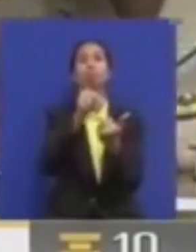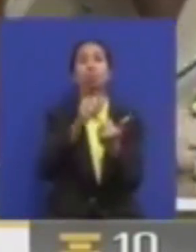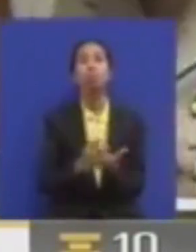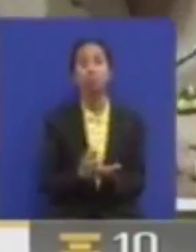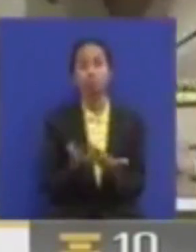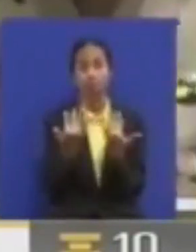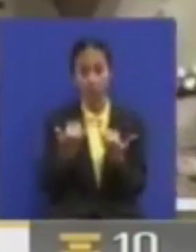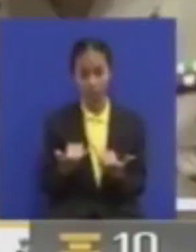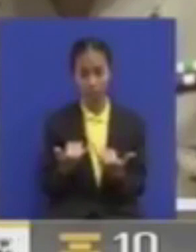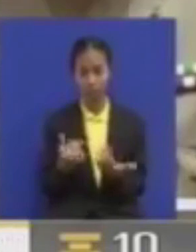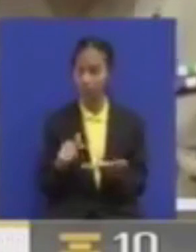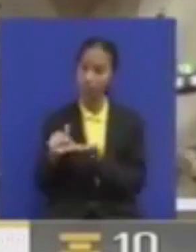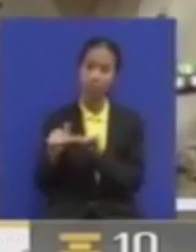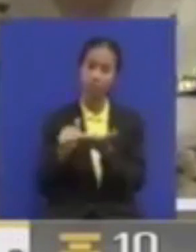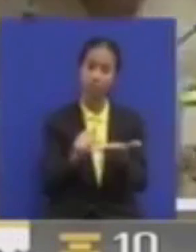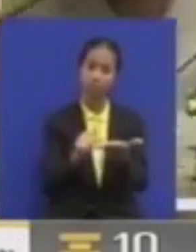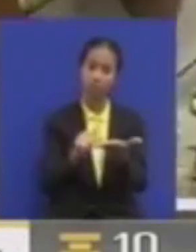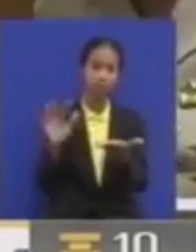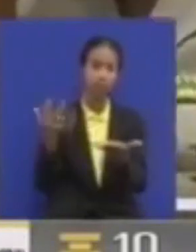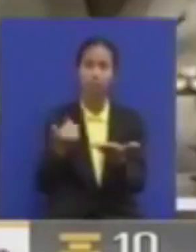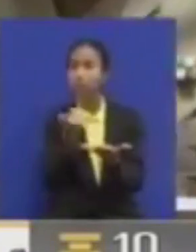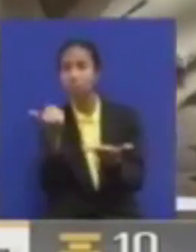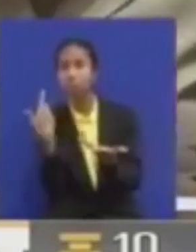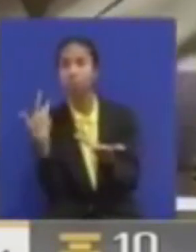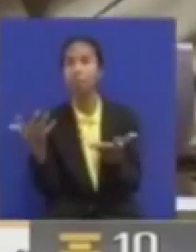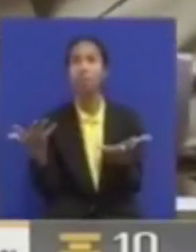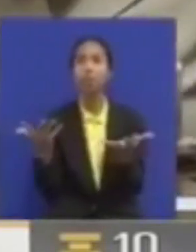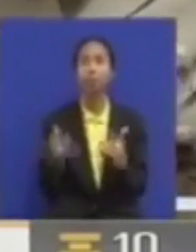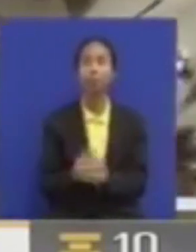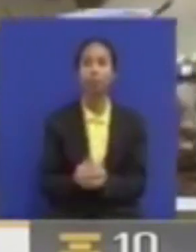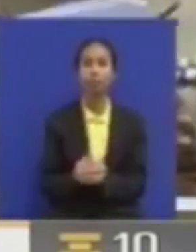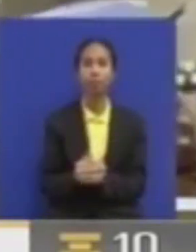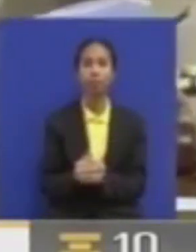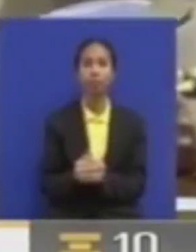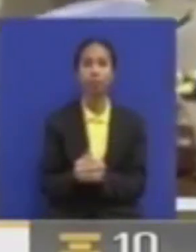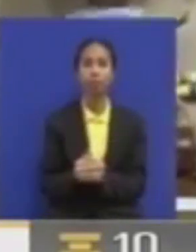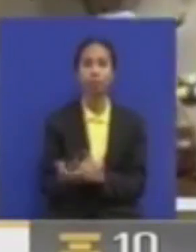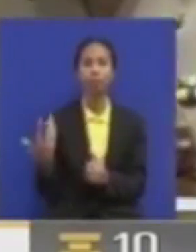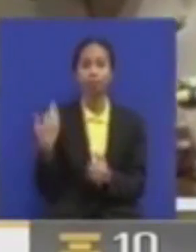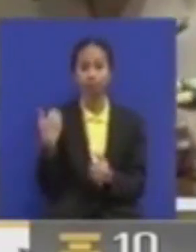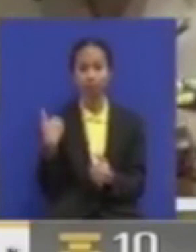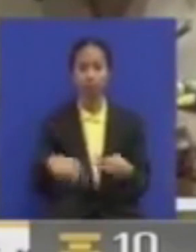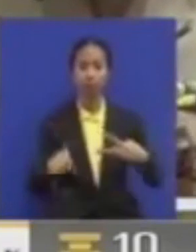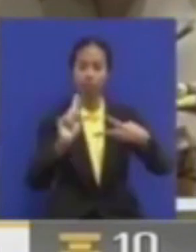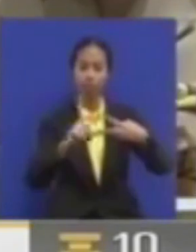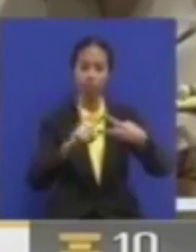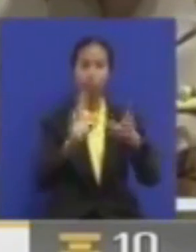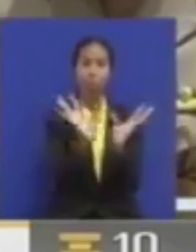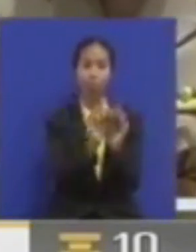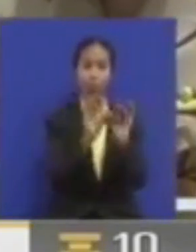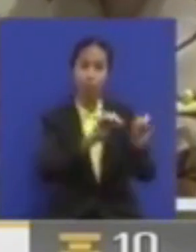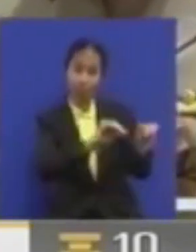เล่มากเลยนะบางสื่อเขาบอกว่าบางช่วงเนี่ยคุณปู่ชัยเนี่ยเป็นชัยชิดชอบบางช่วงเนี่ยคุณปู่ชัยเป็นชัยชวน